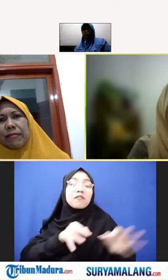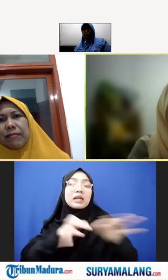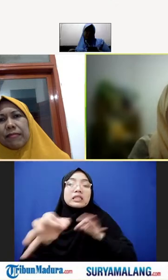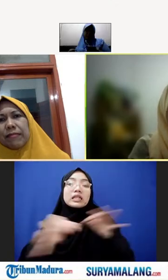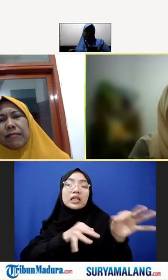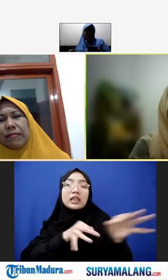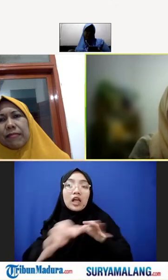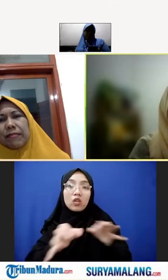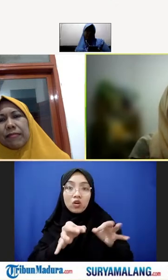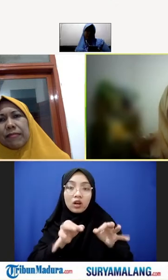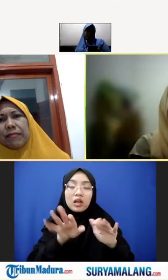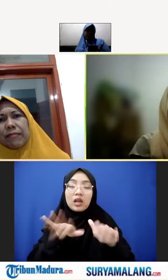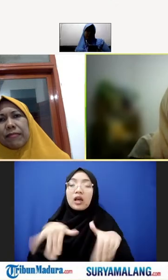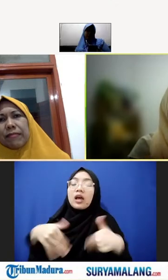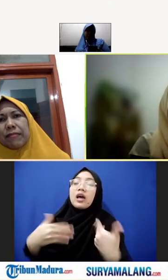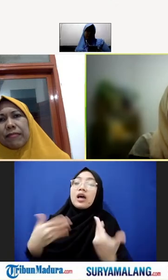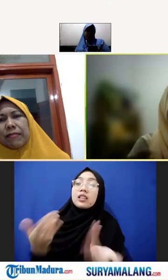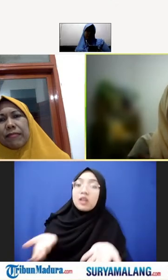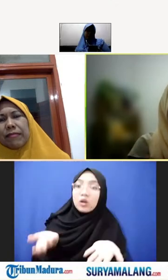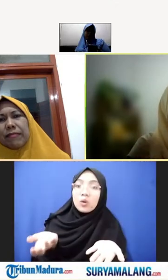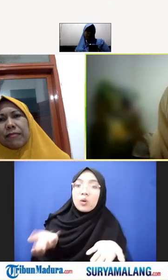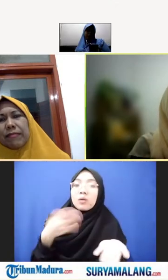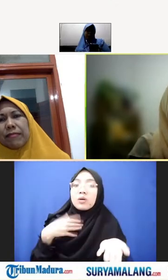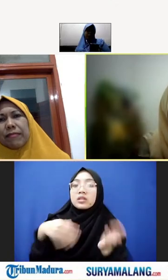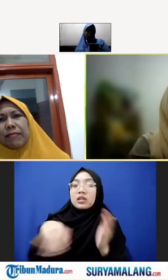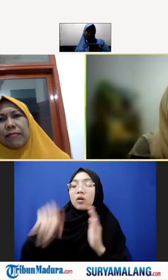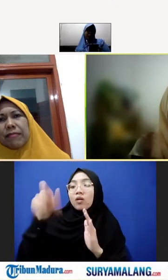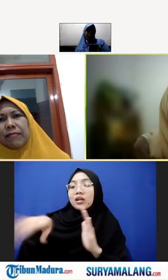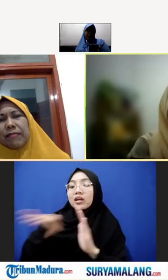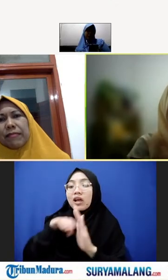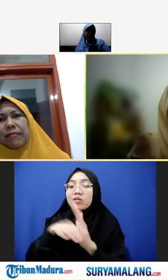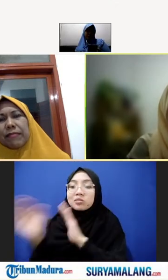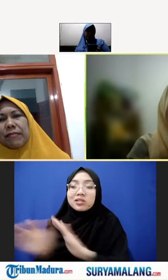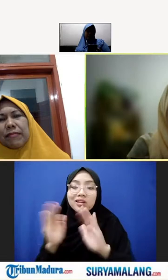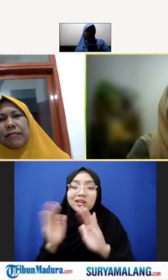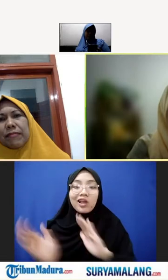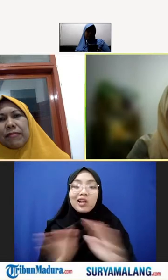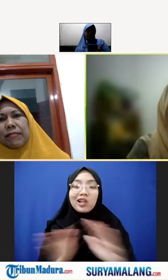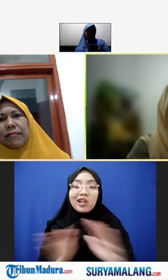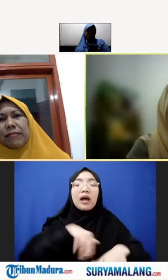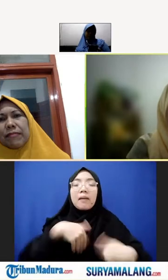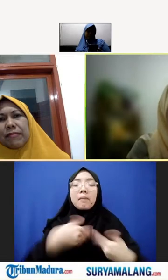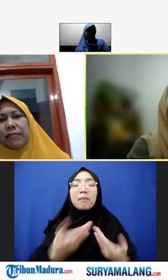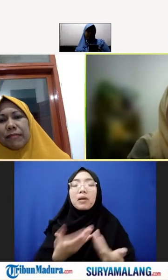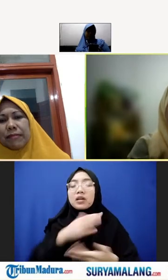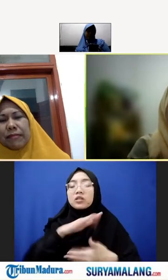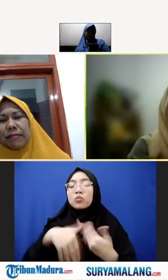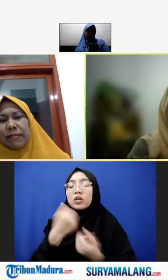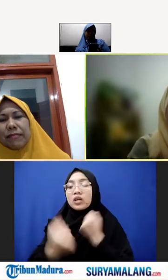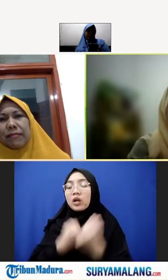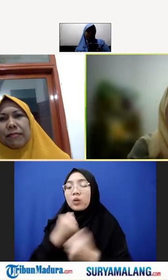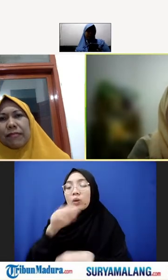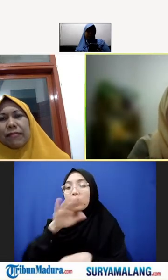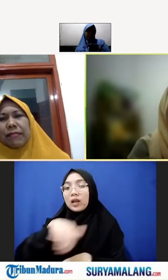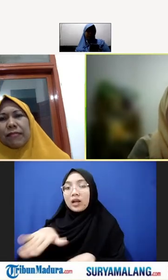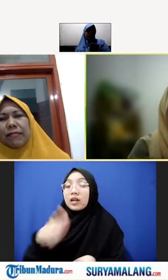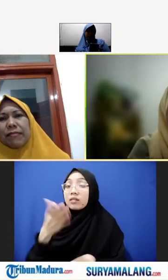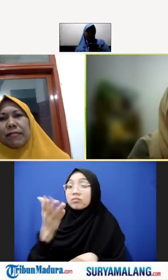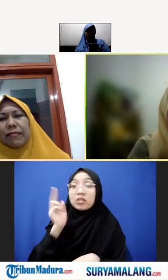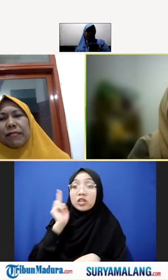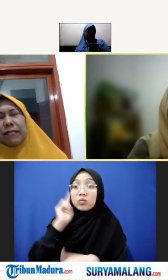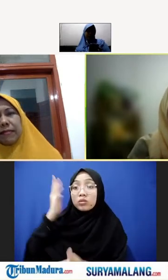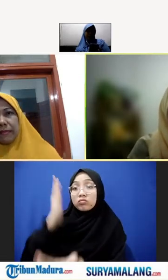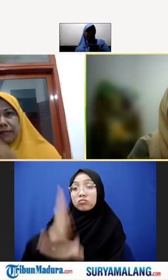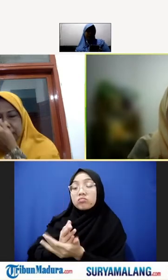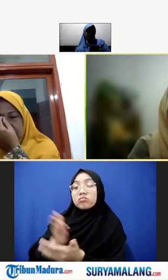atau mau jadi regulatornya yang ngatur apa yang harus dilakukan. Nah, itu ibu harus